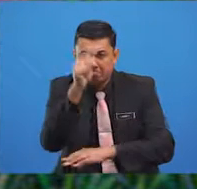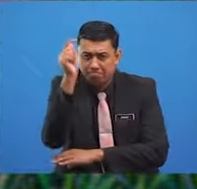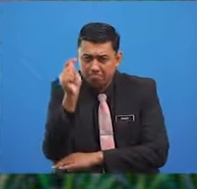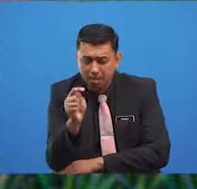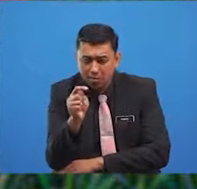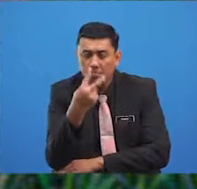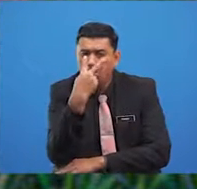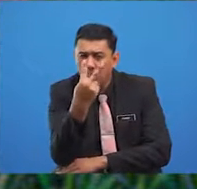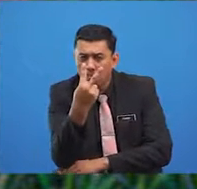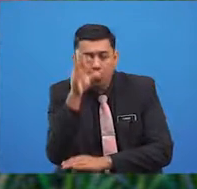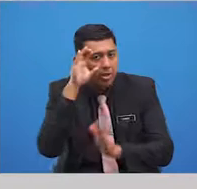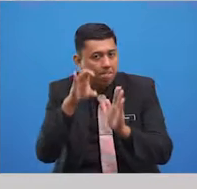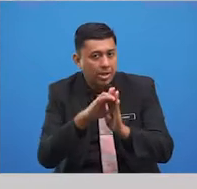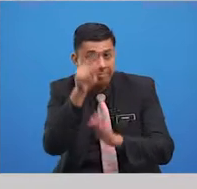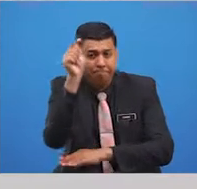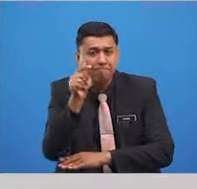gambar yang ditayangkan.